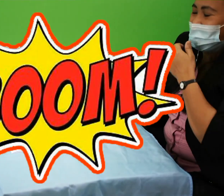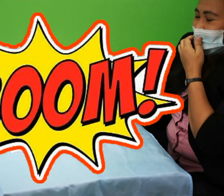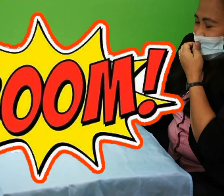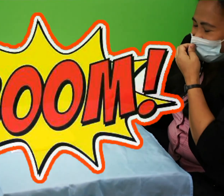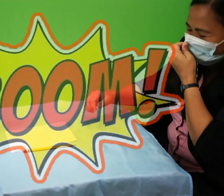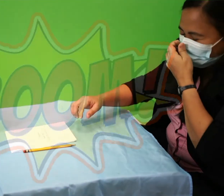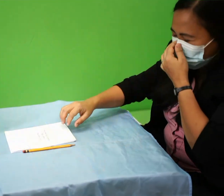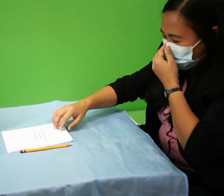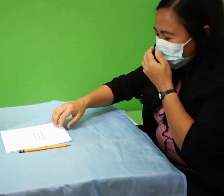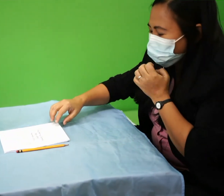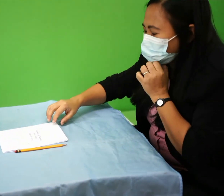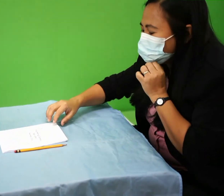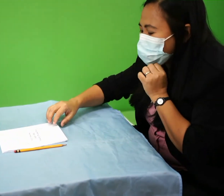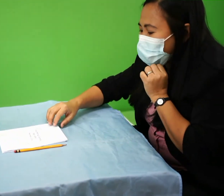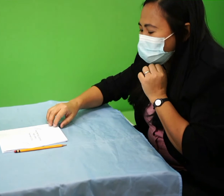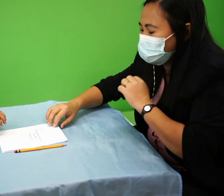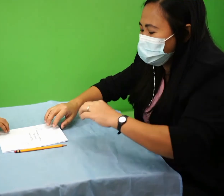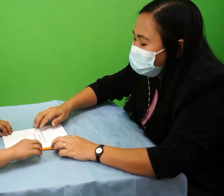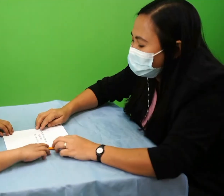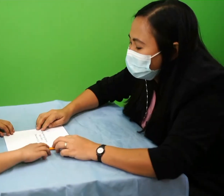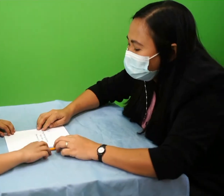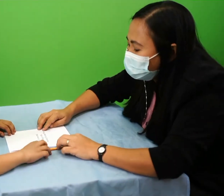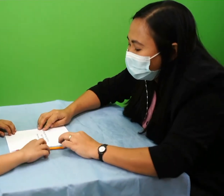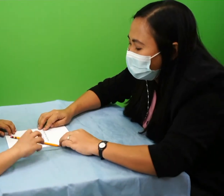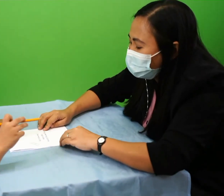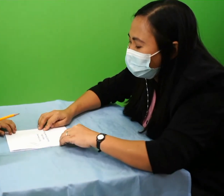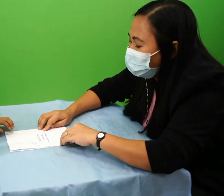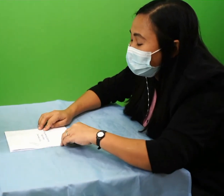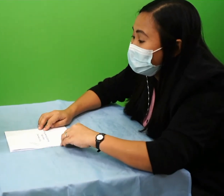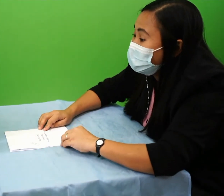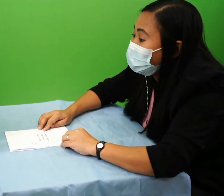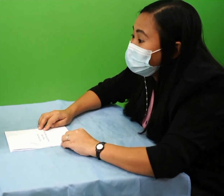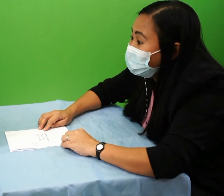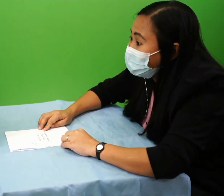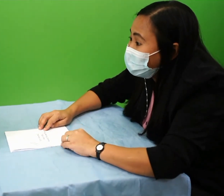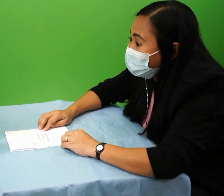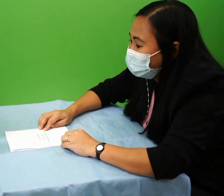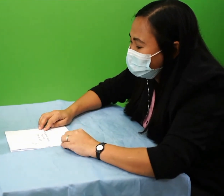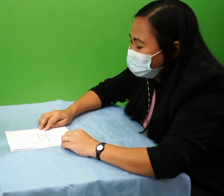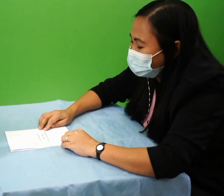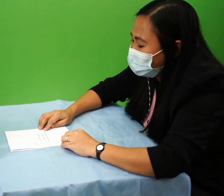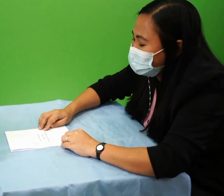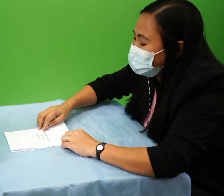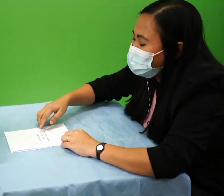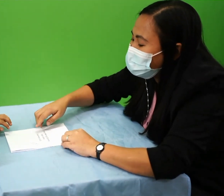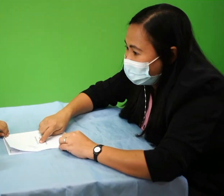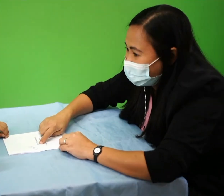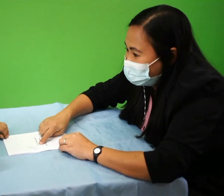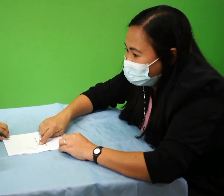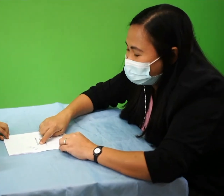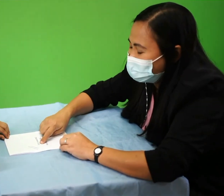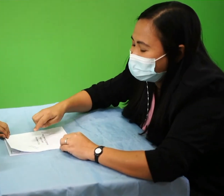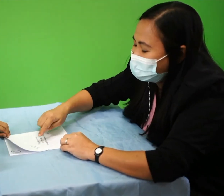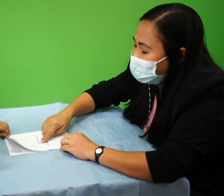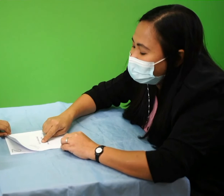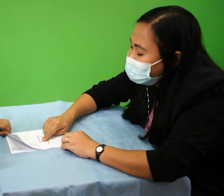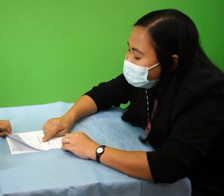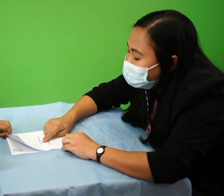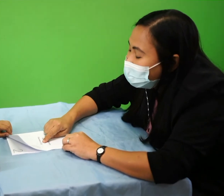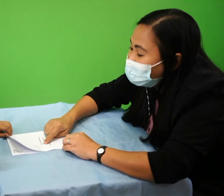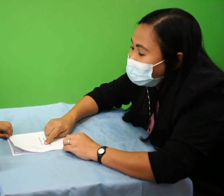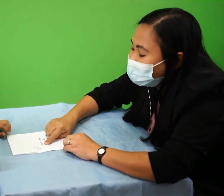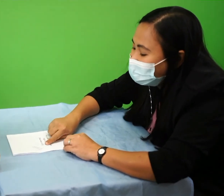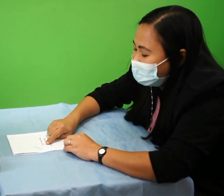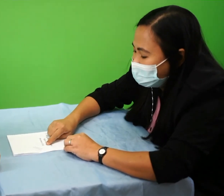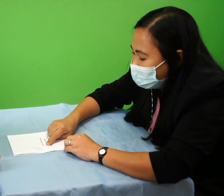ready, set, boom! Very good! Karon Marcos, mahimo ta o gamay nga libro sa numero